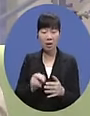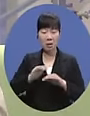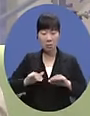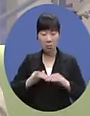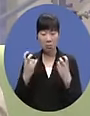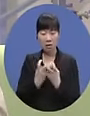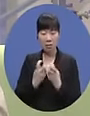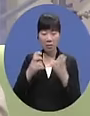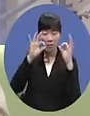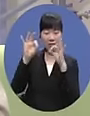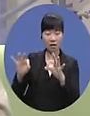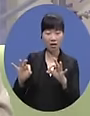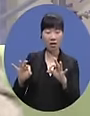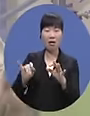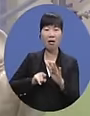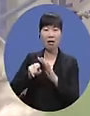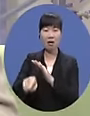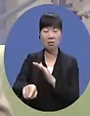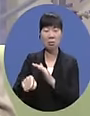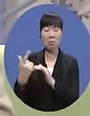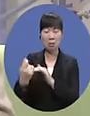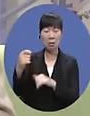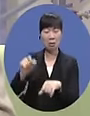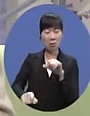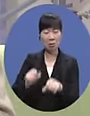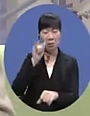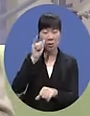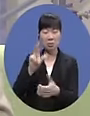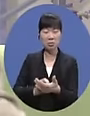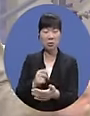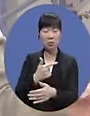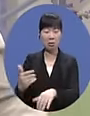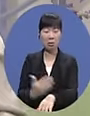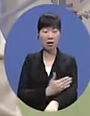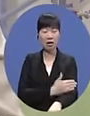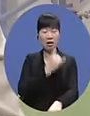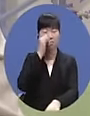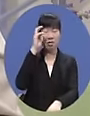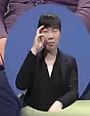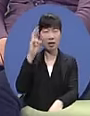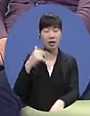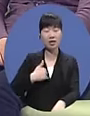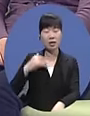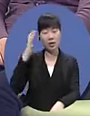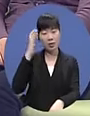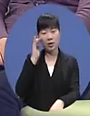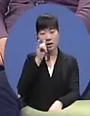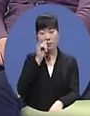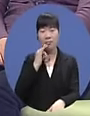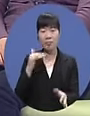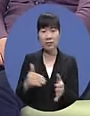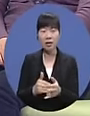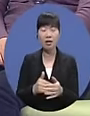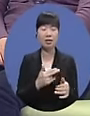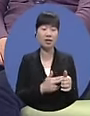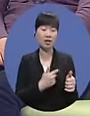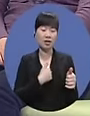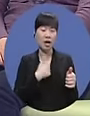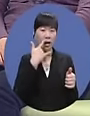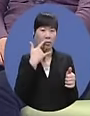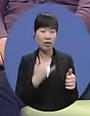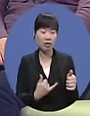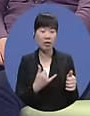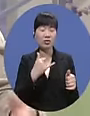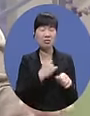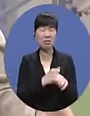처리하는 방법을 보니 가서 또 저지를 하겠구만. 문제 더 크게 일으키기는 그런 그렇죠. 애들도 자기가 있어요. 자기가 또 곤란에 빠지게 될까 봐. 아유 선생님 우리 아버지는